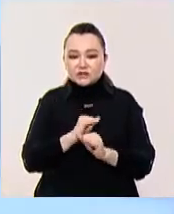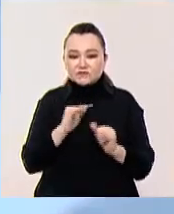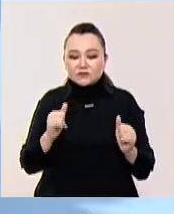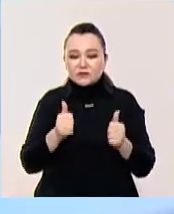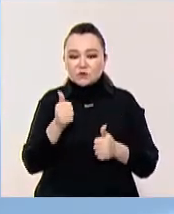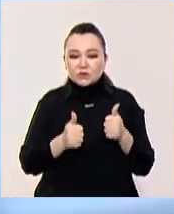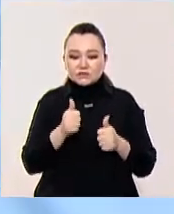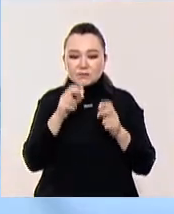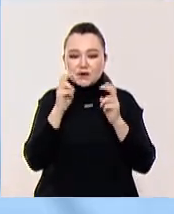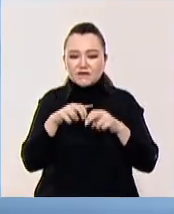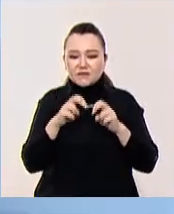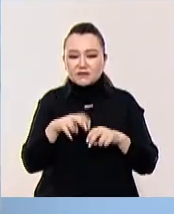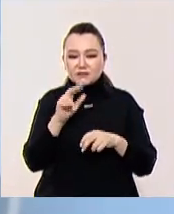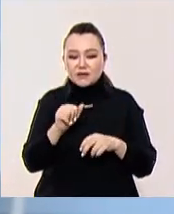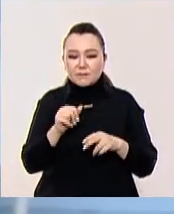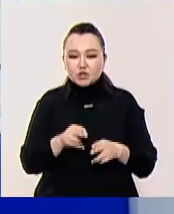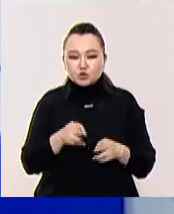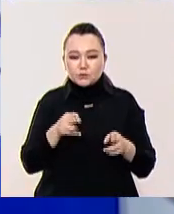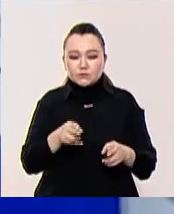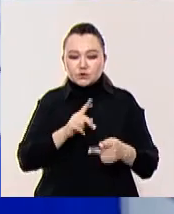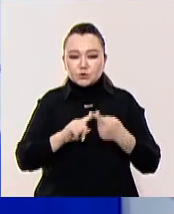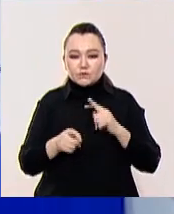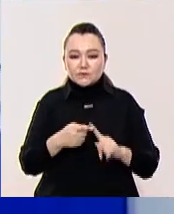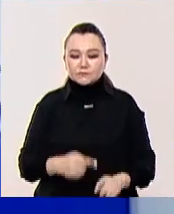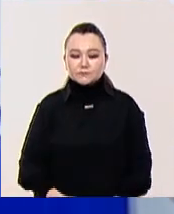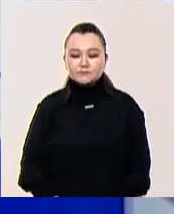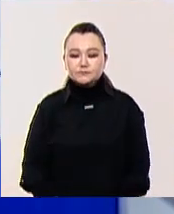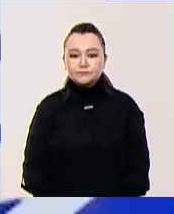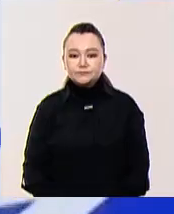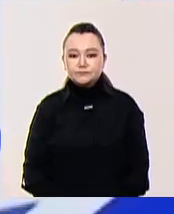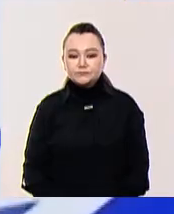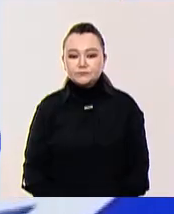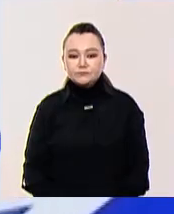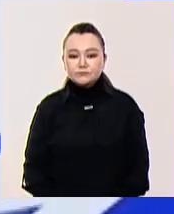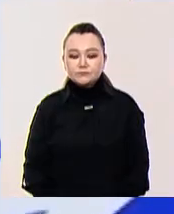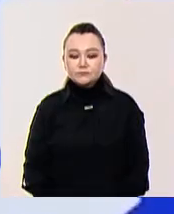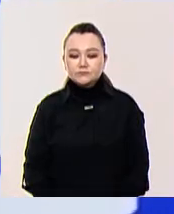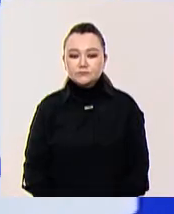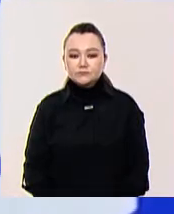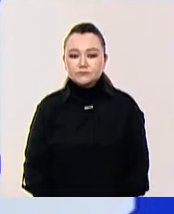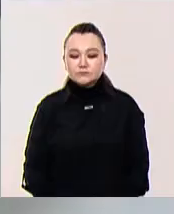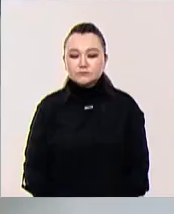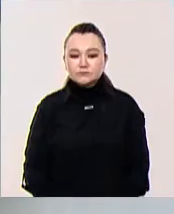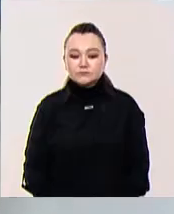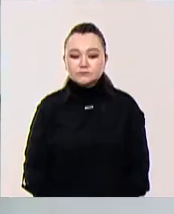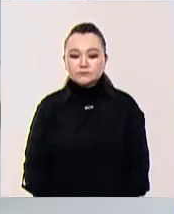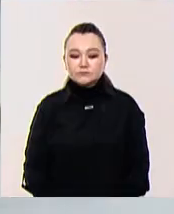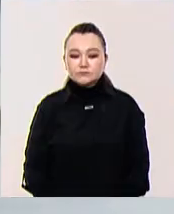конкуренции проверить на наличие преступного сговора. Жамал Габдуллина, Сергей Шуйский, Информбюро, Алматы.